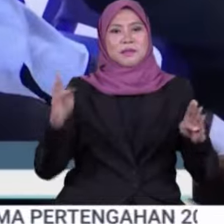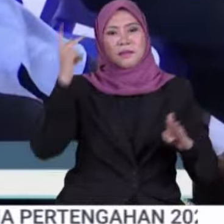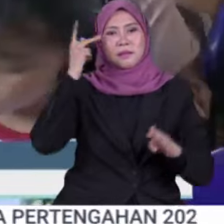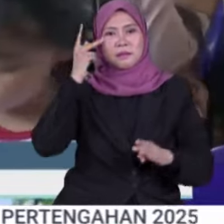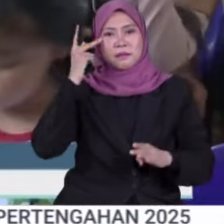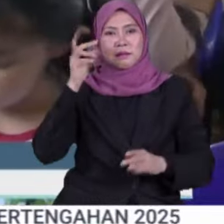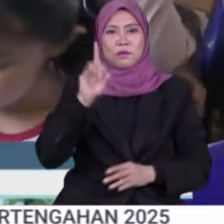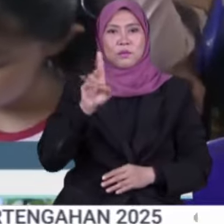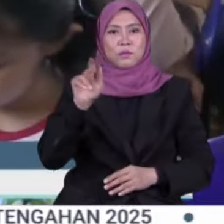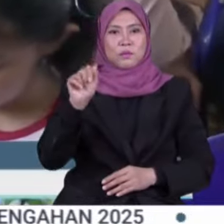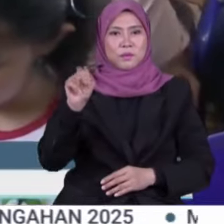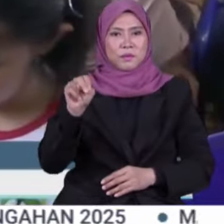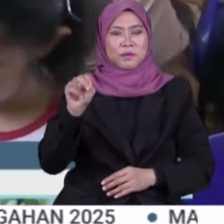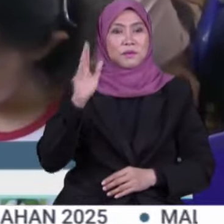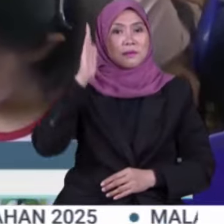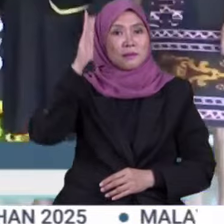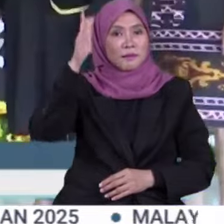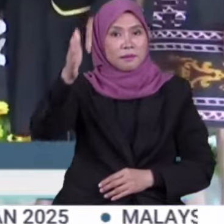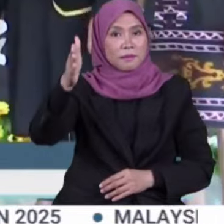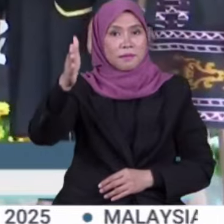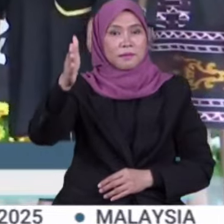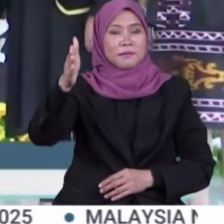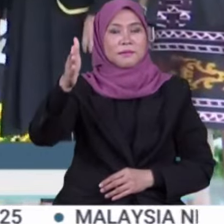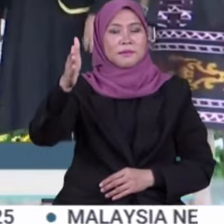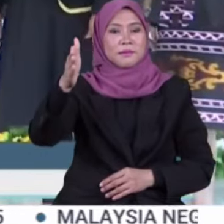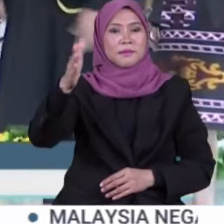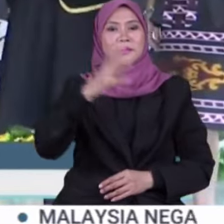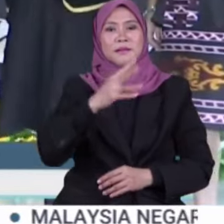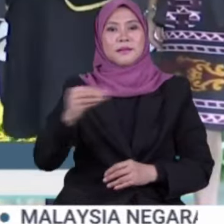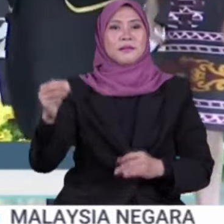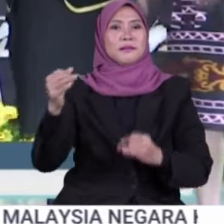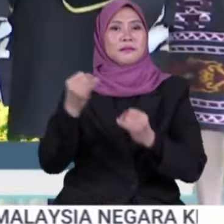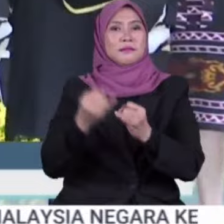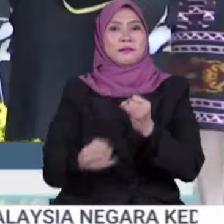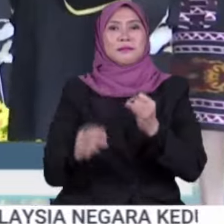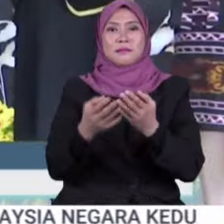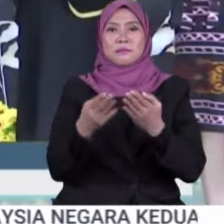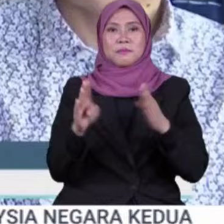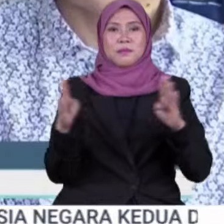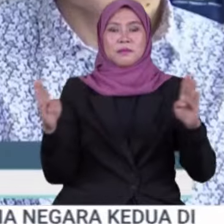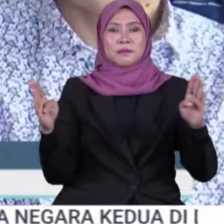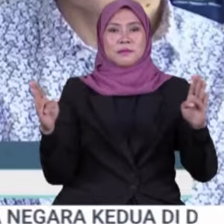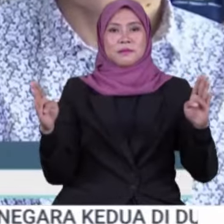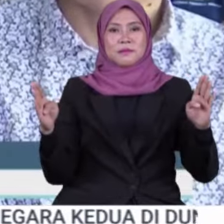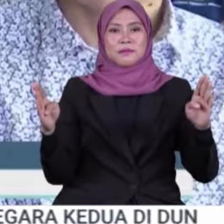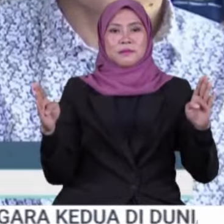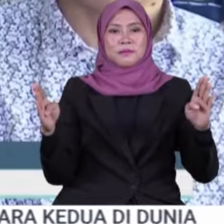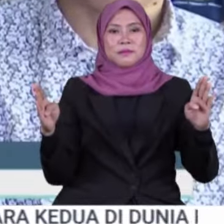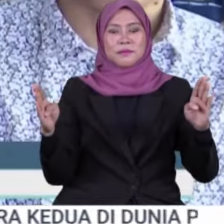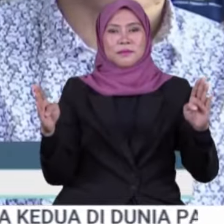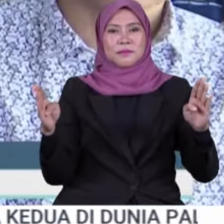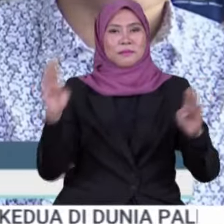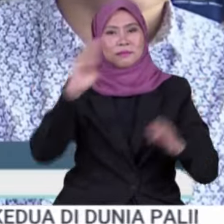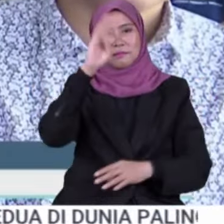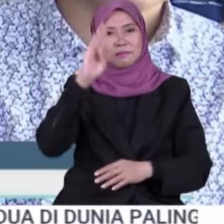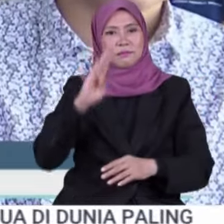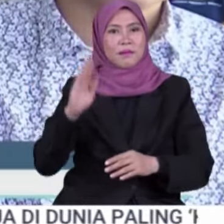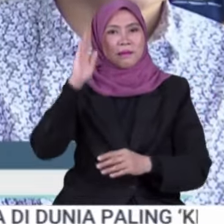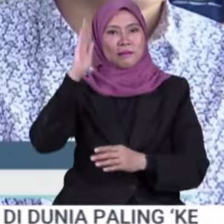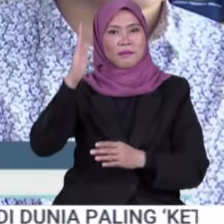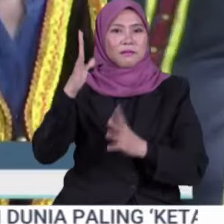Dusun pada masa yang datang dan akhirnya bahasa ini tidak akan luput di